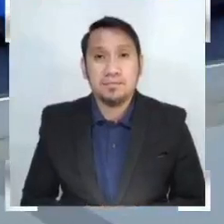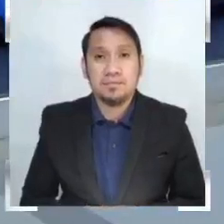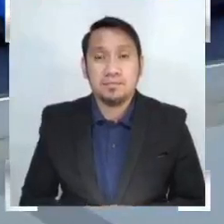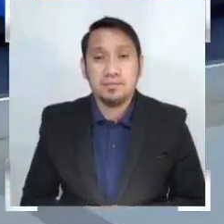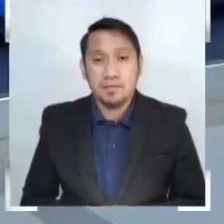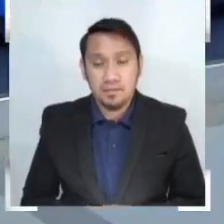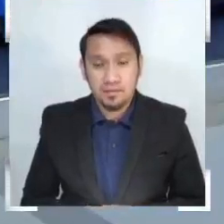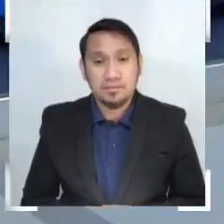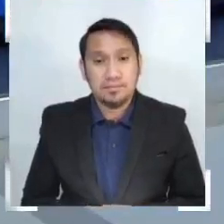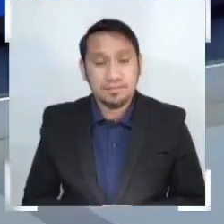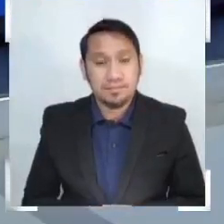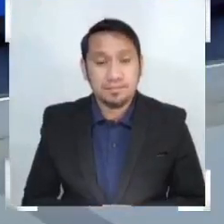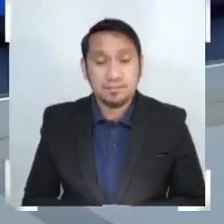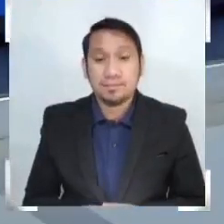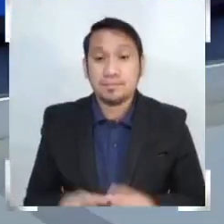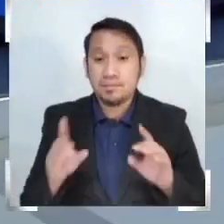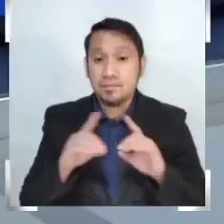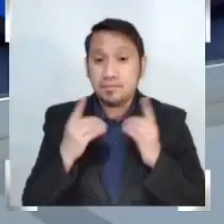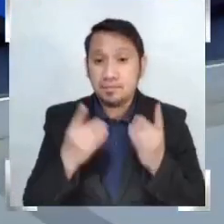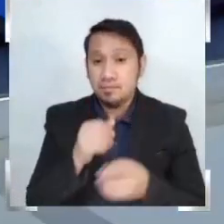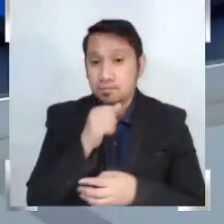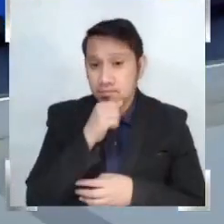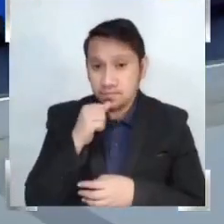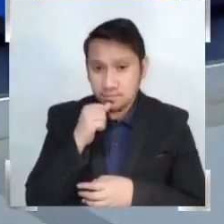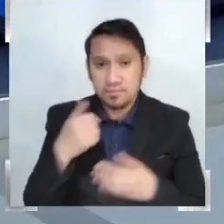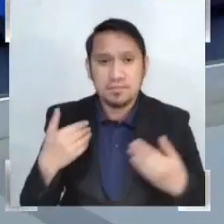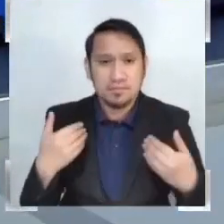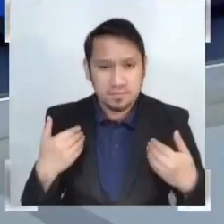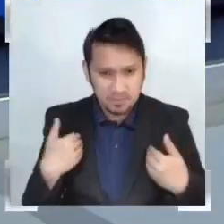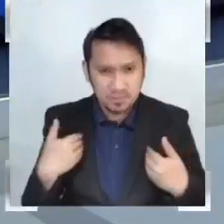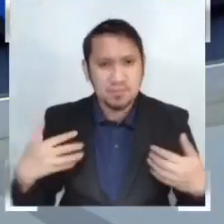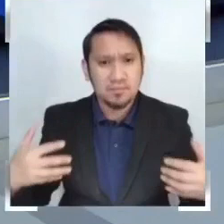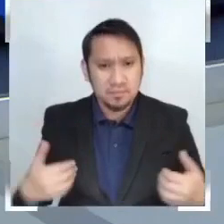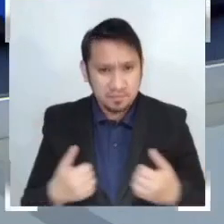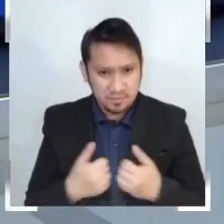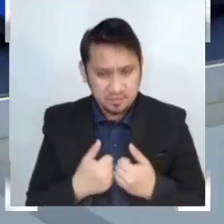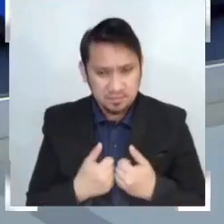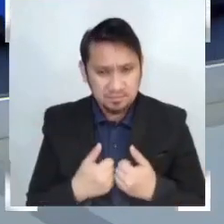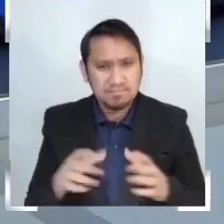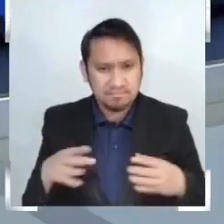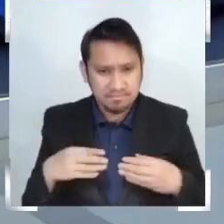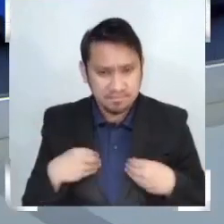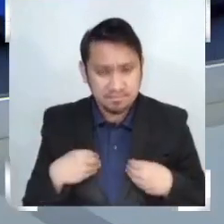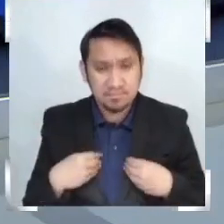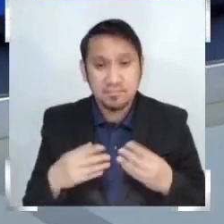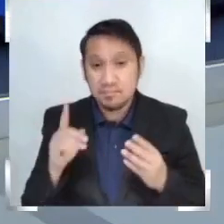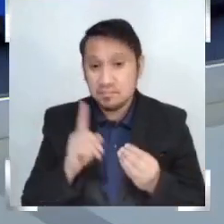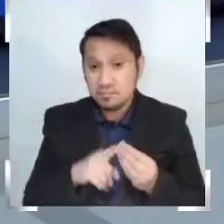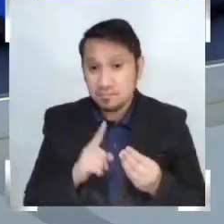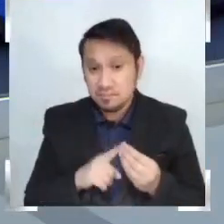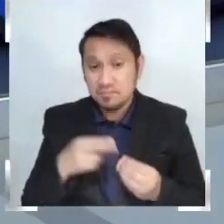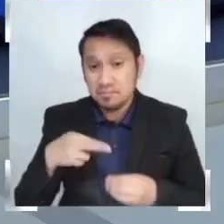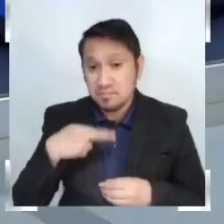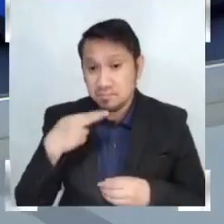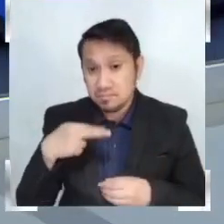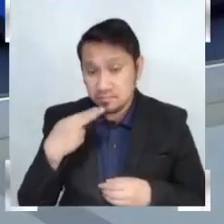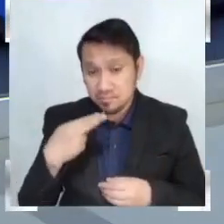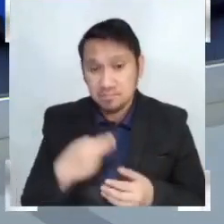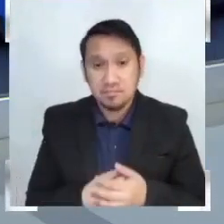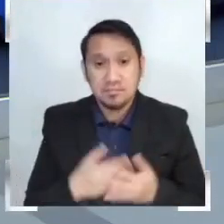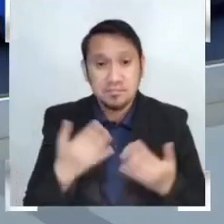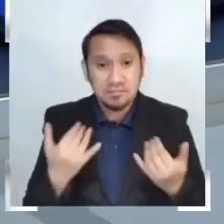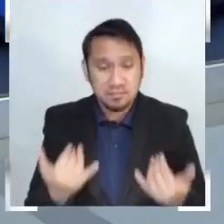Amirado po ang Department of Agriculture na may hamon sa supply ng bigas, pero masusolusyonan daw ito sa pamamagitan ng mas nataas na